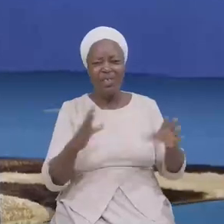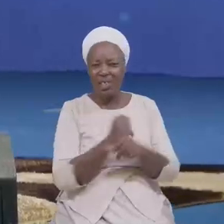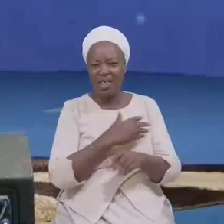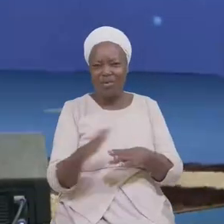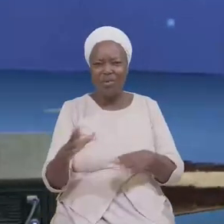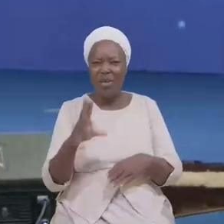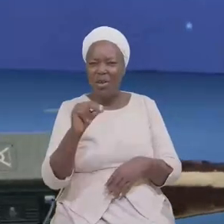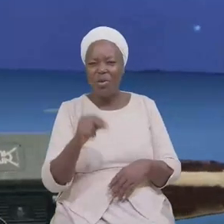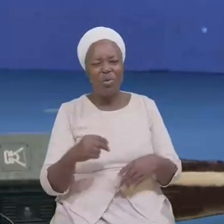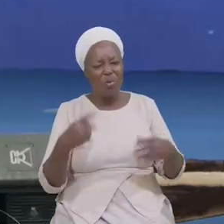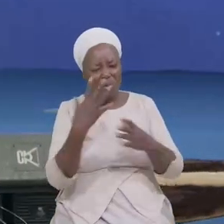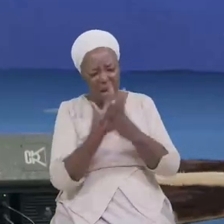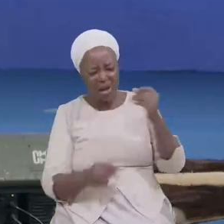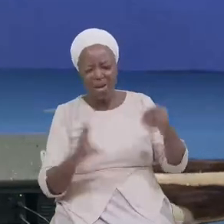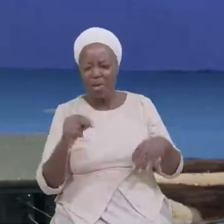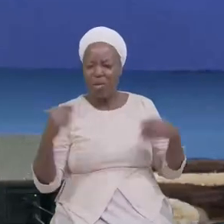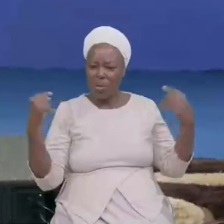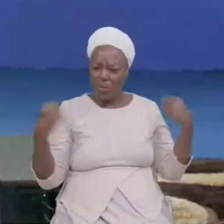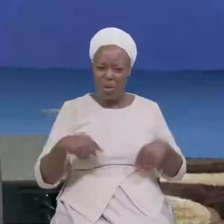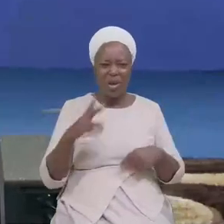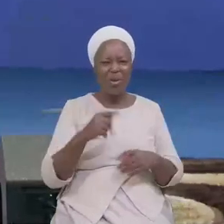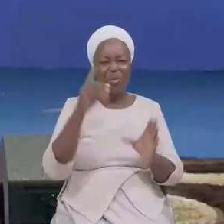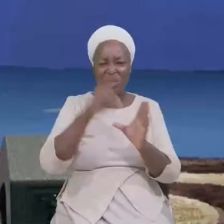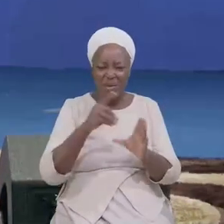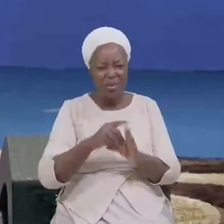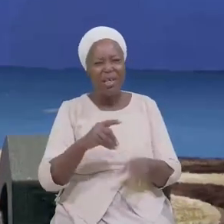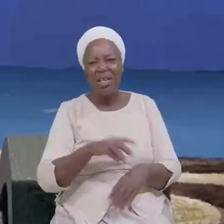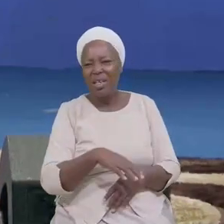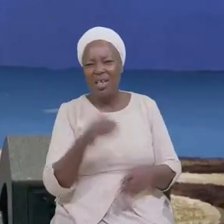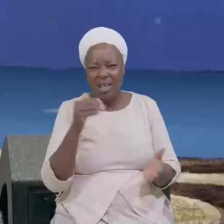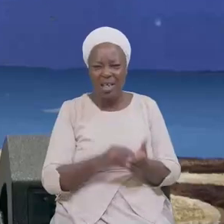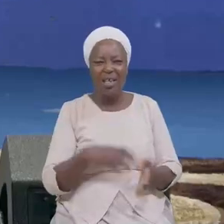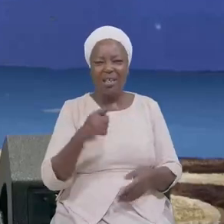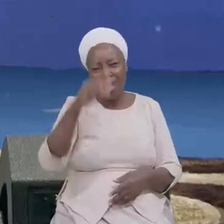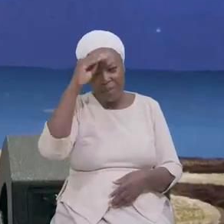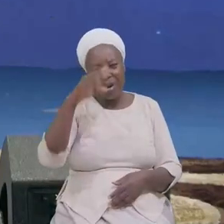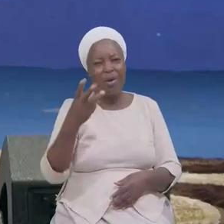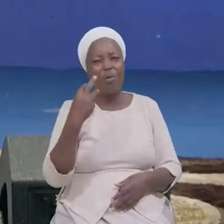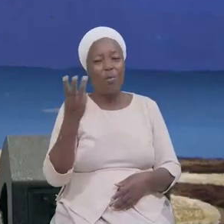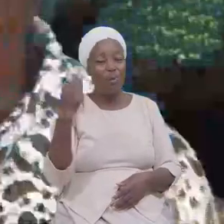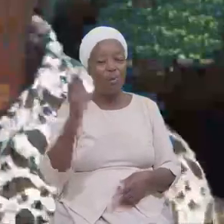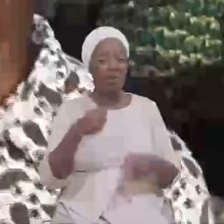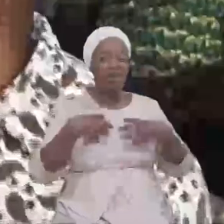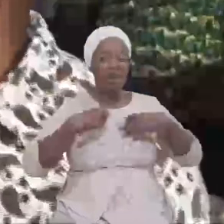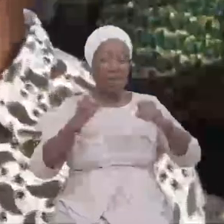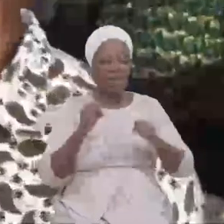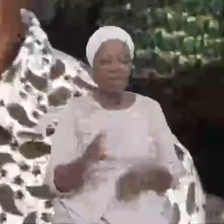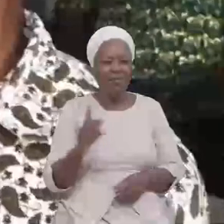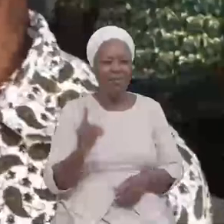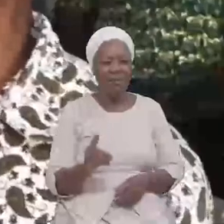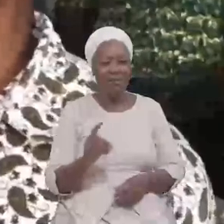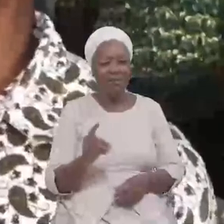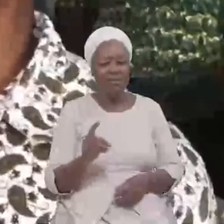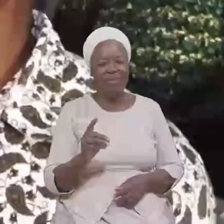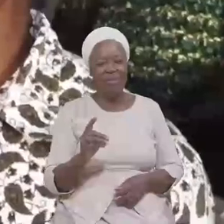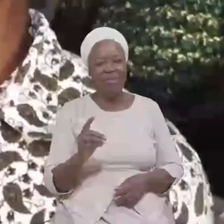manquement, il n'y avait plus de douleur, il n'y avait plus de déformation, il n'y avait plus rien d'autre. L'homme était complètement guéri.